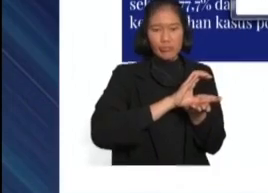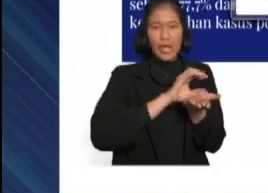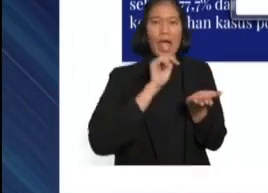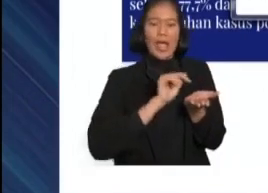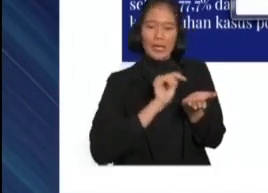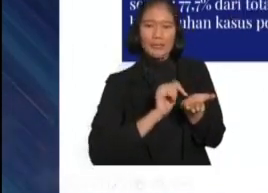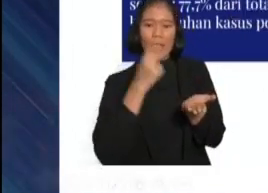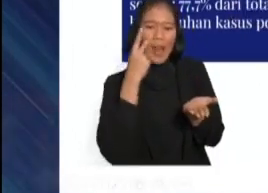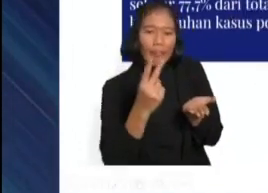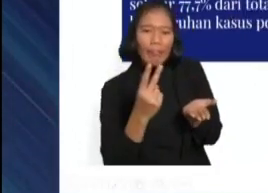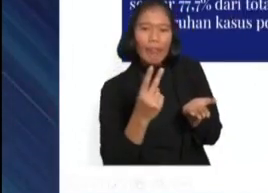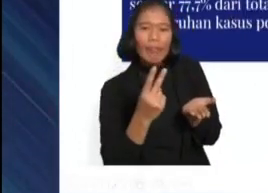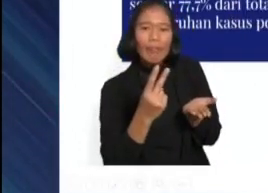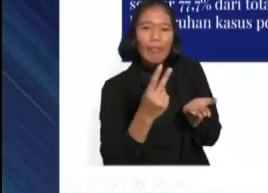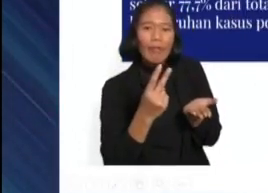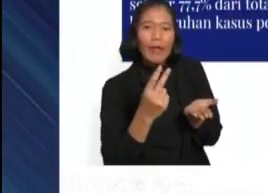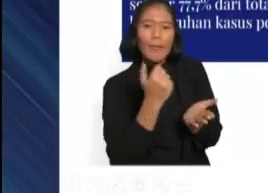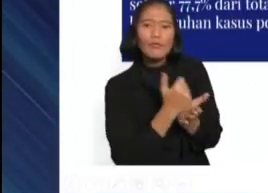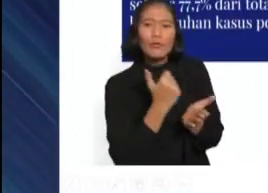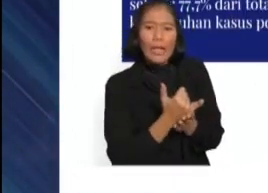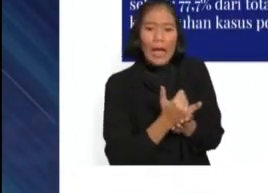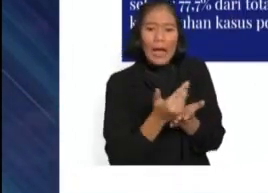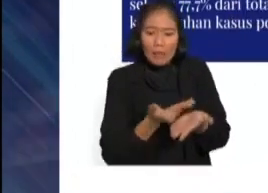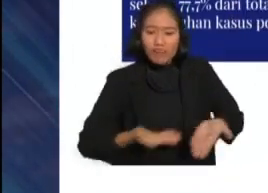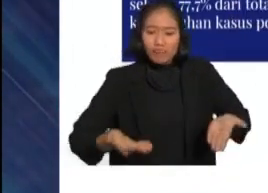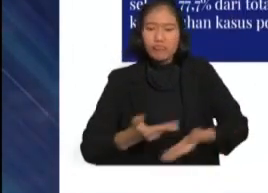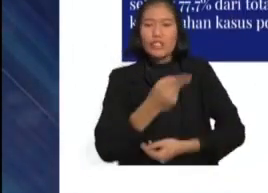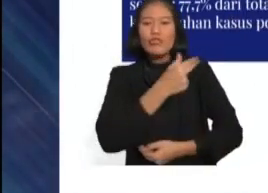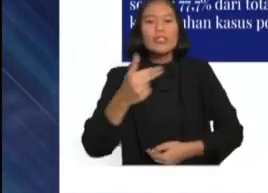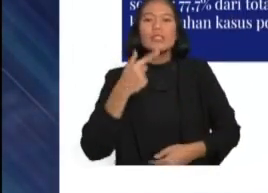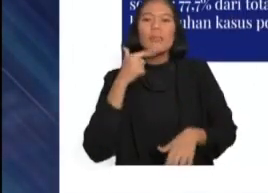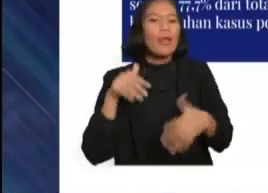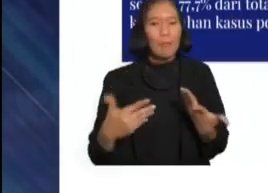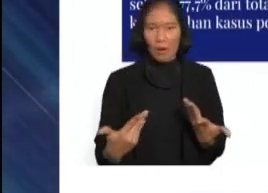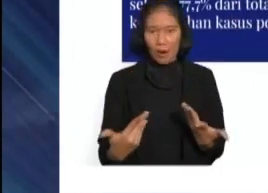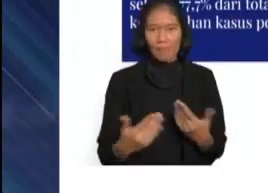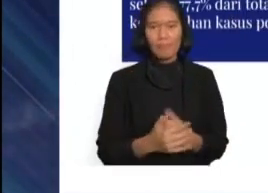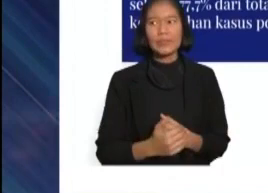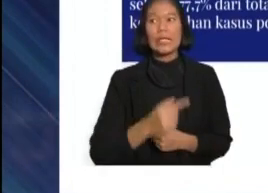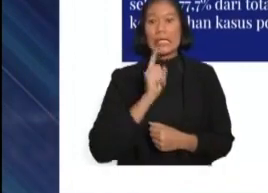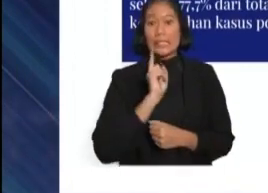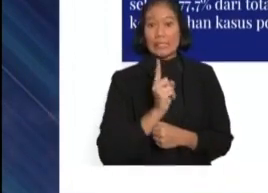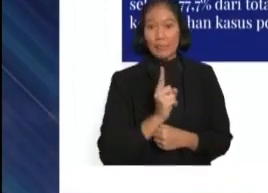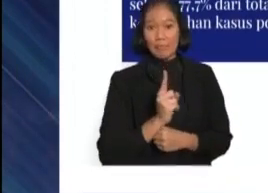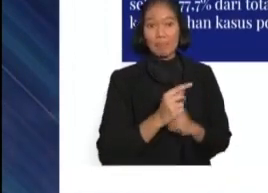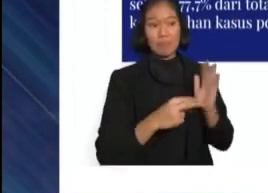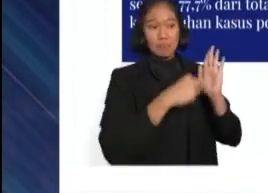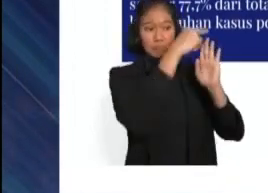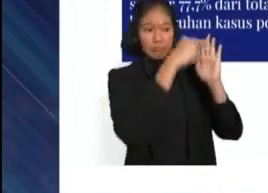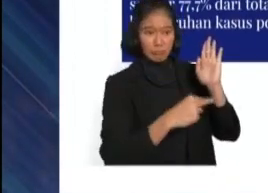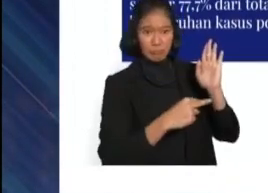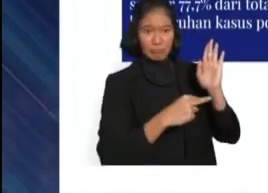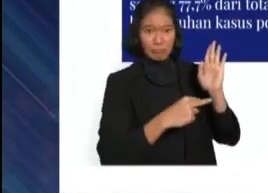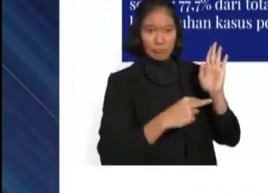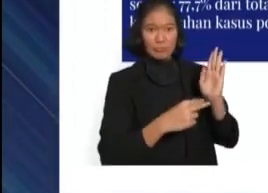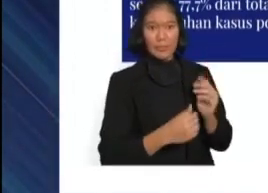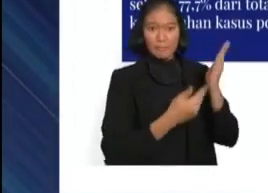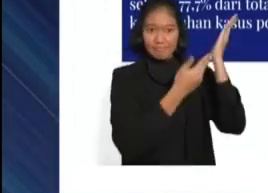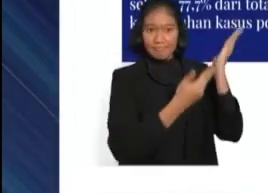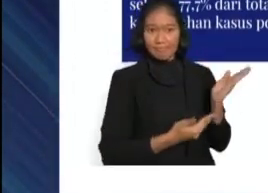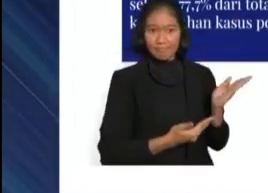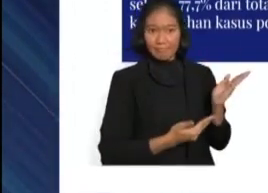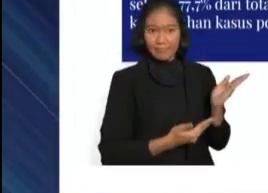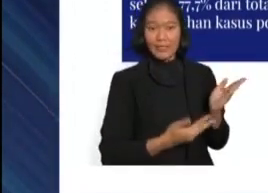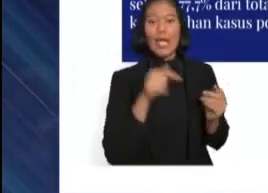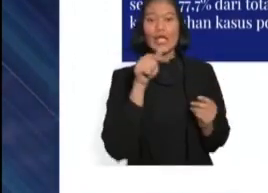melihat Bagaimana keadaan sebenarnya yang terjadi di Indonesia karena data yang ada ini adalah